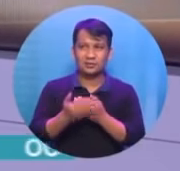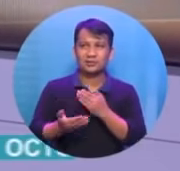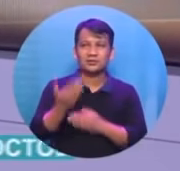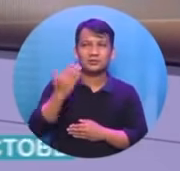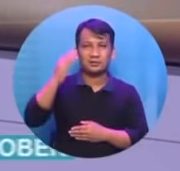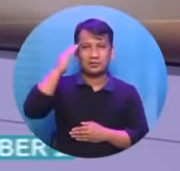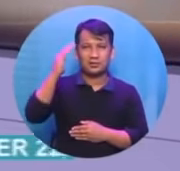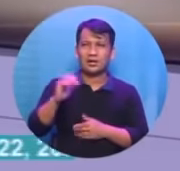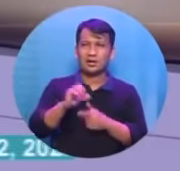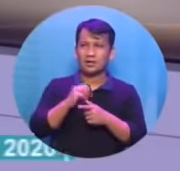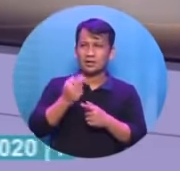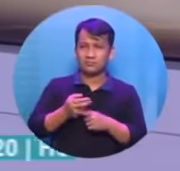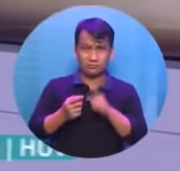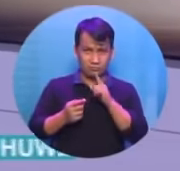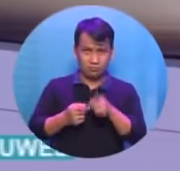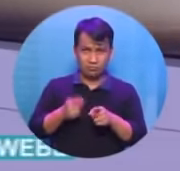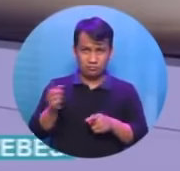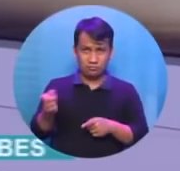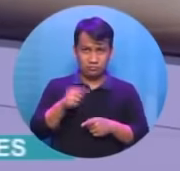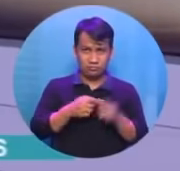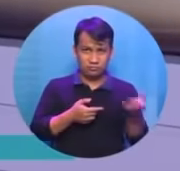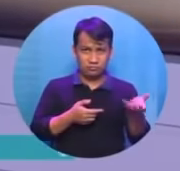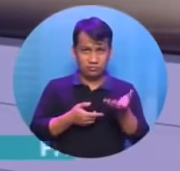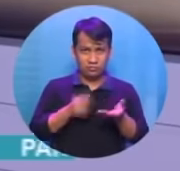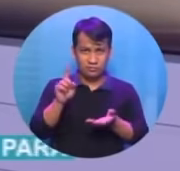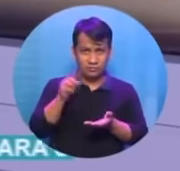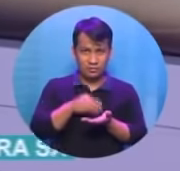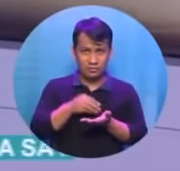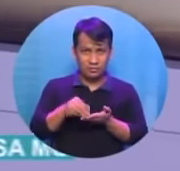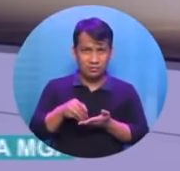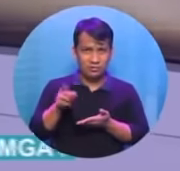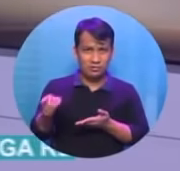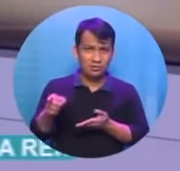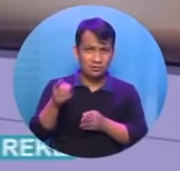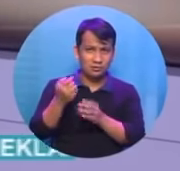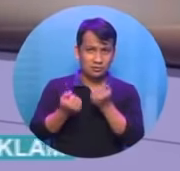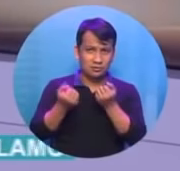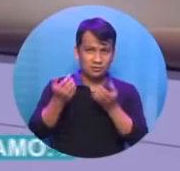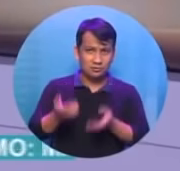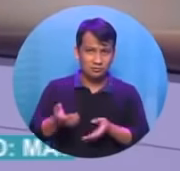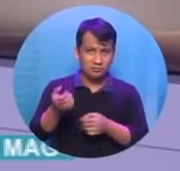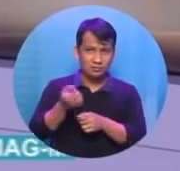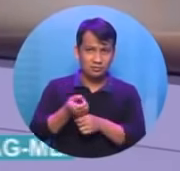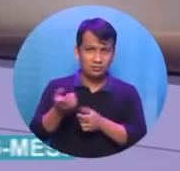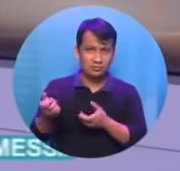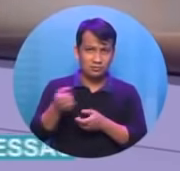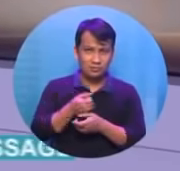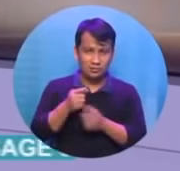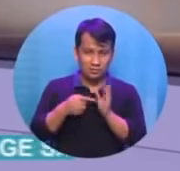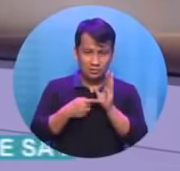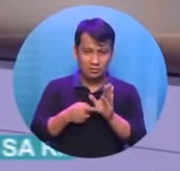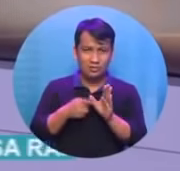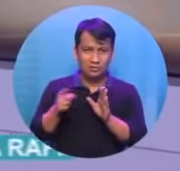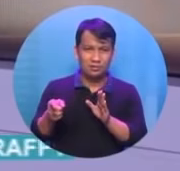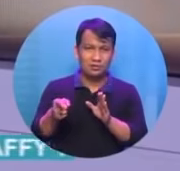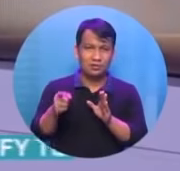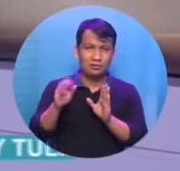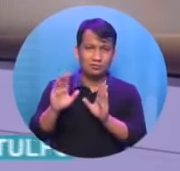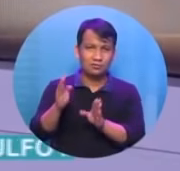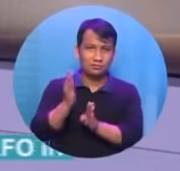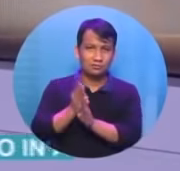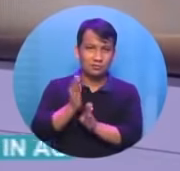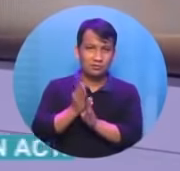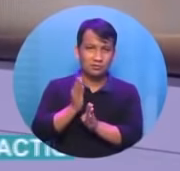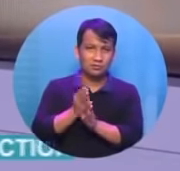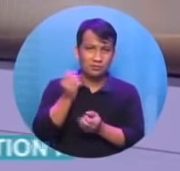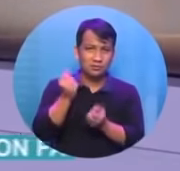idol. Sir, totoo ba na hininga ng 1 million itong inyong driver dahil sa pagkahuli ng inyong bus